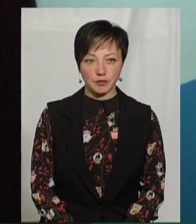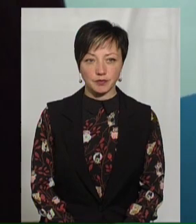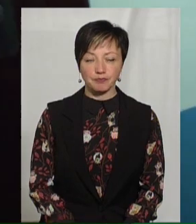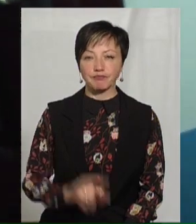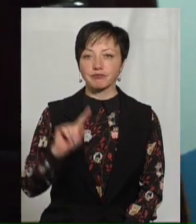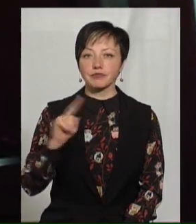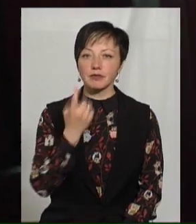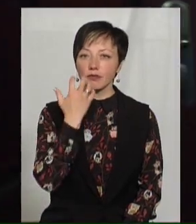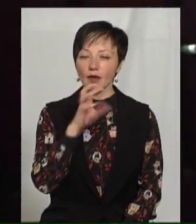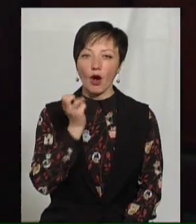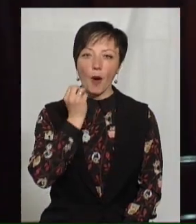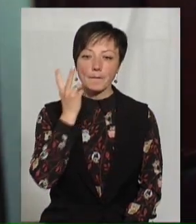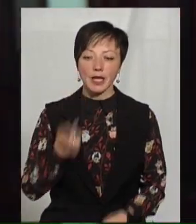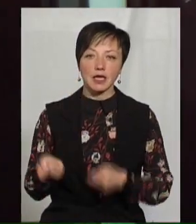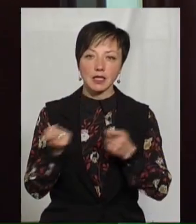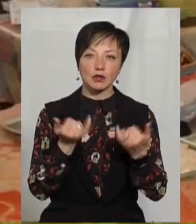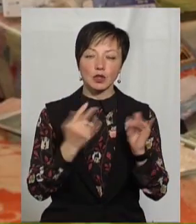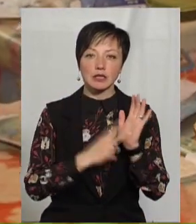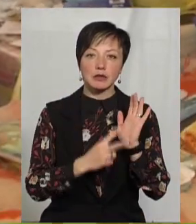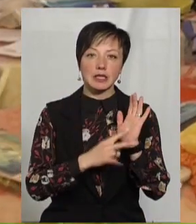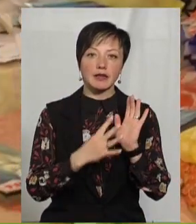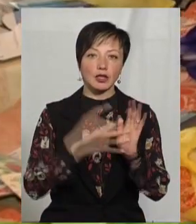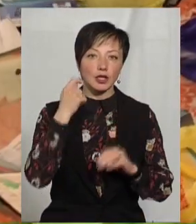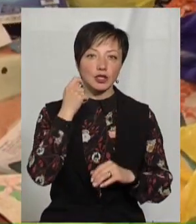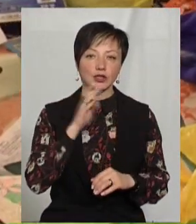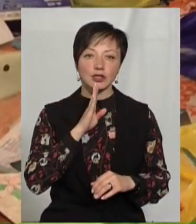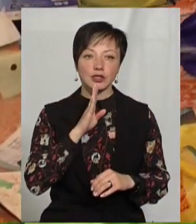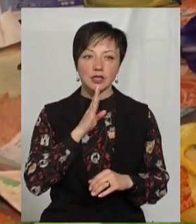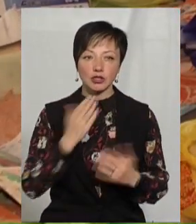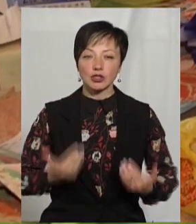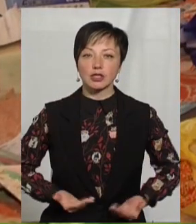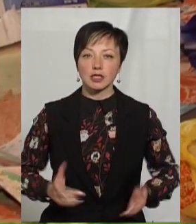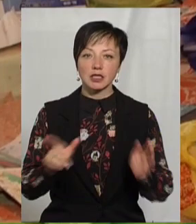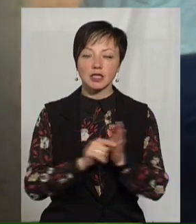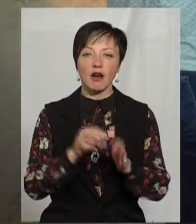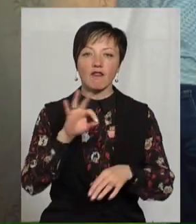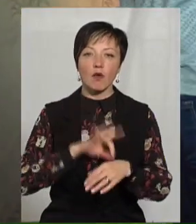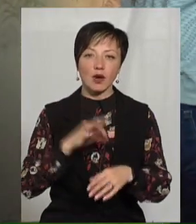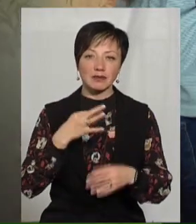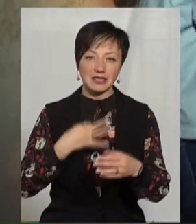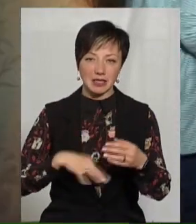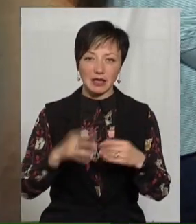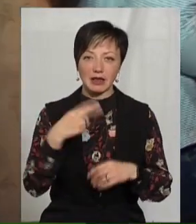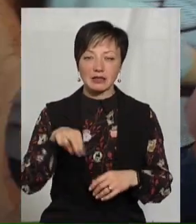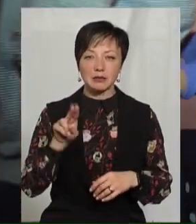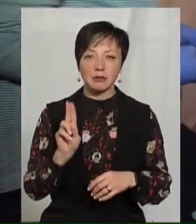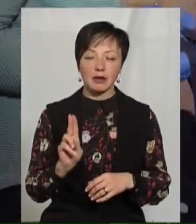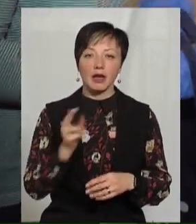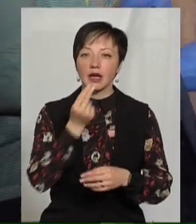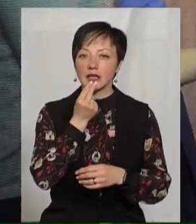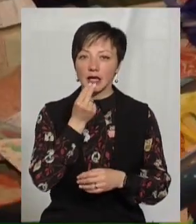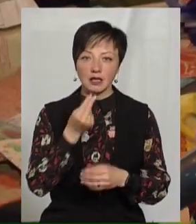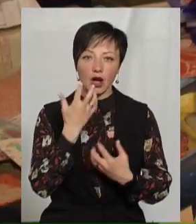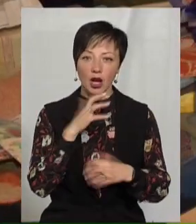Перший гарячий обід Вероніка несе сьогодні 79-річній Мадлені. Жінка мешкає з хворим на ДЦП сином і каже, гарячі страви вони їдять